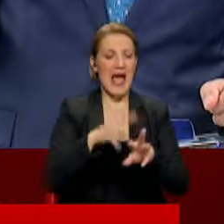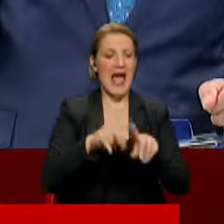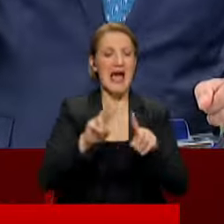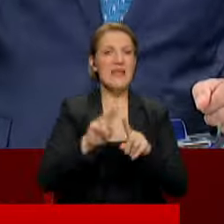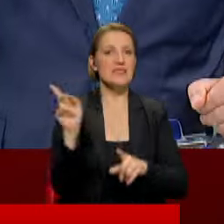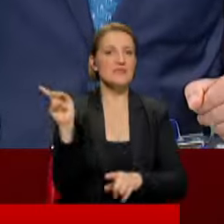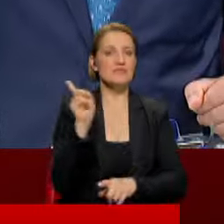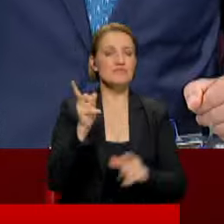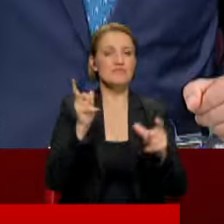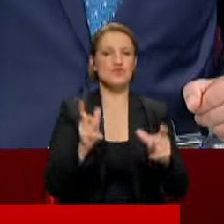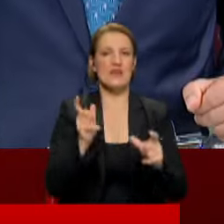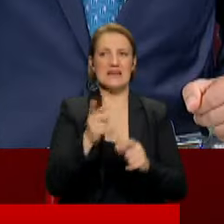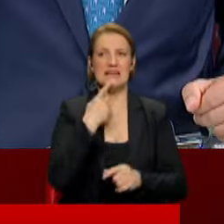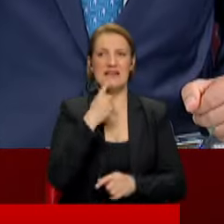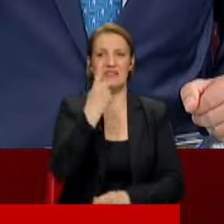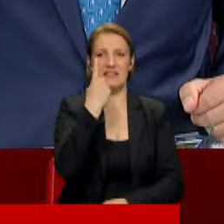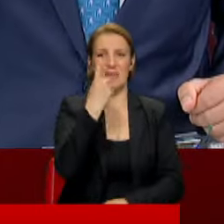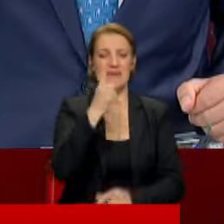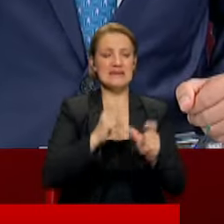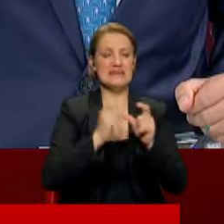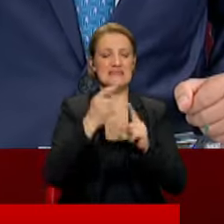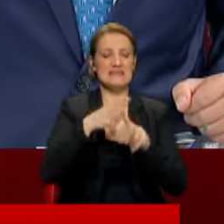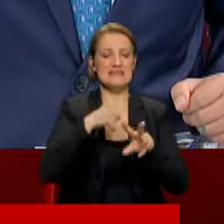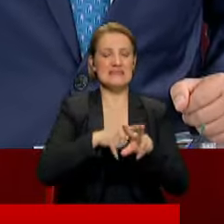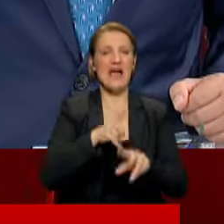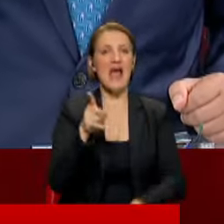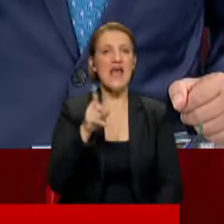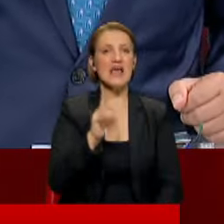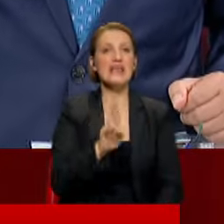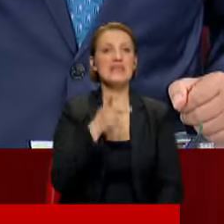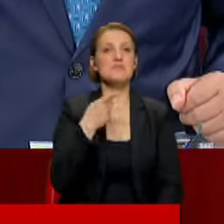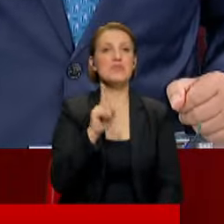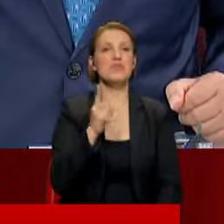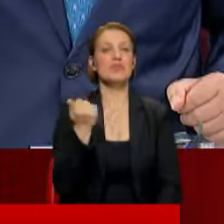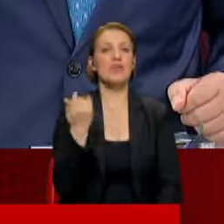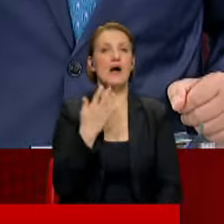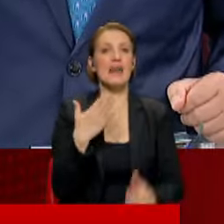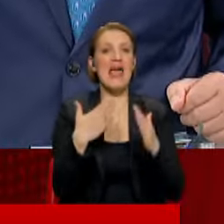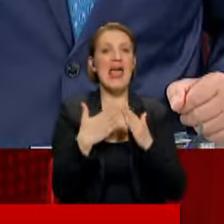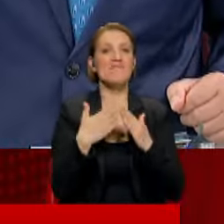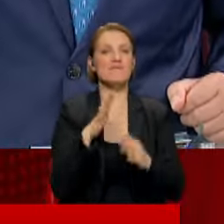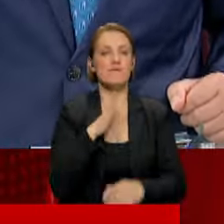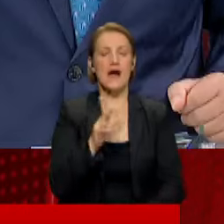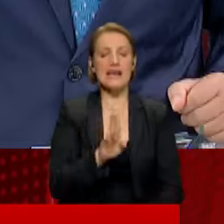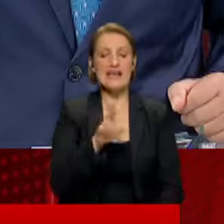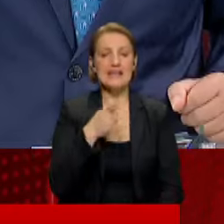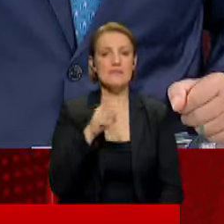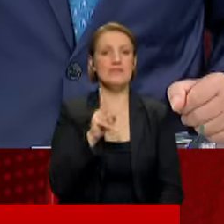dedim ya tek bir sitede 7.000 tane konut var Esenyurt'ta tek bir site 7000 konut 7